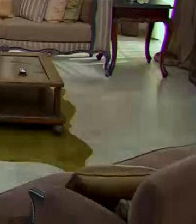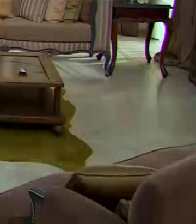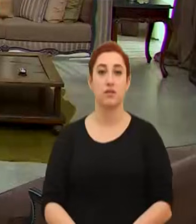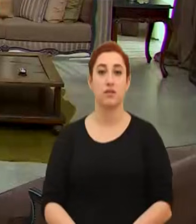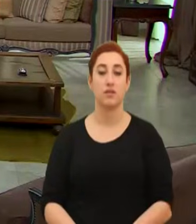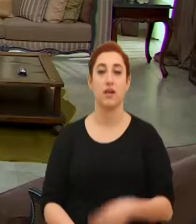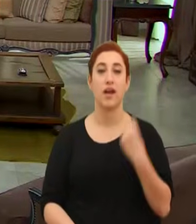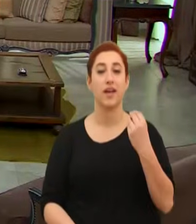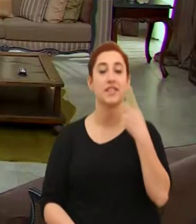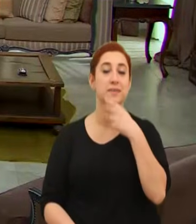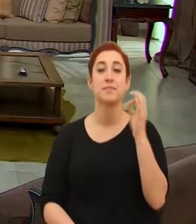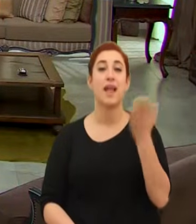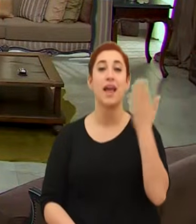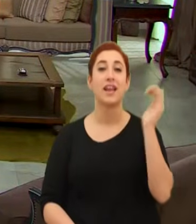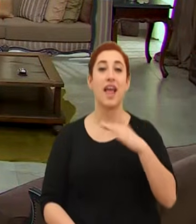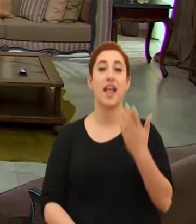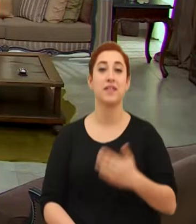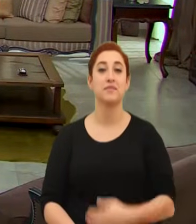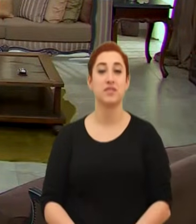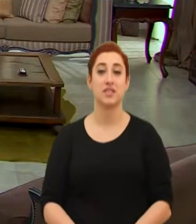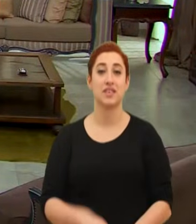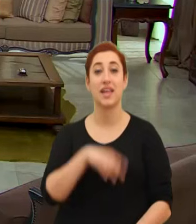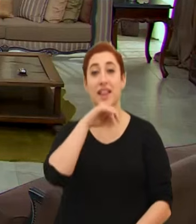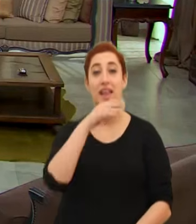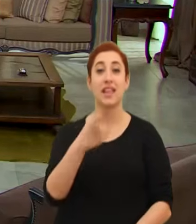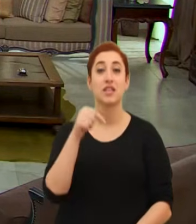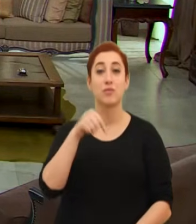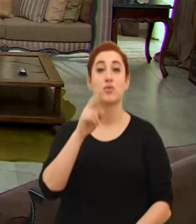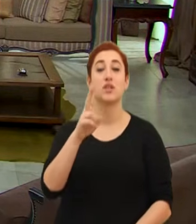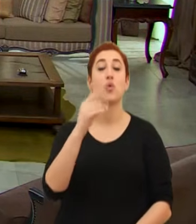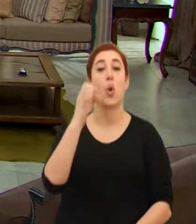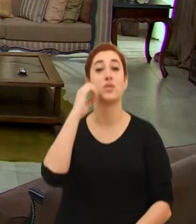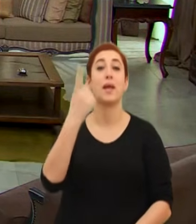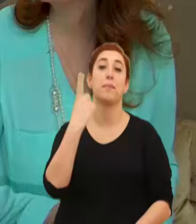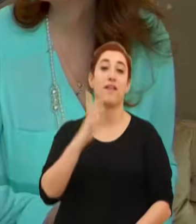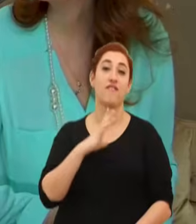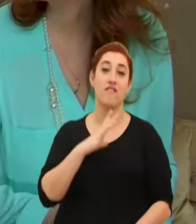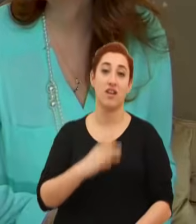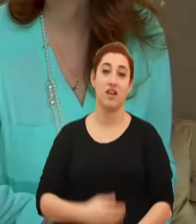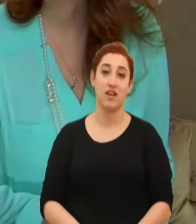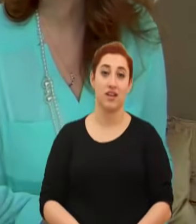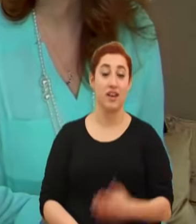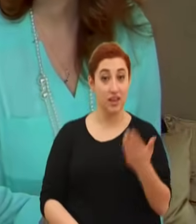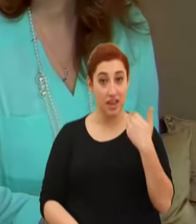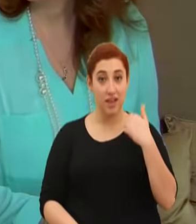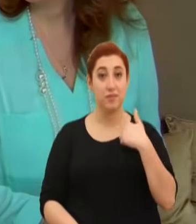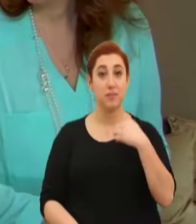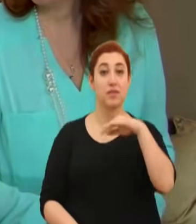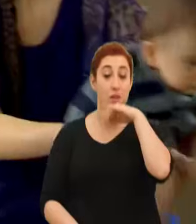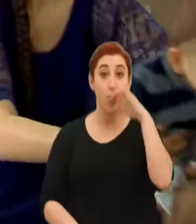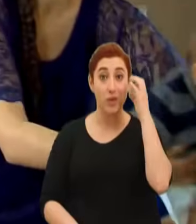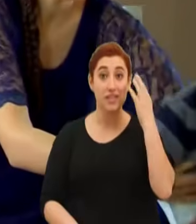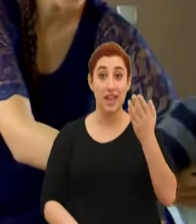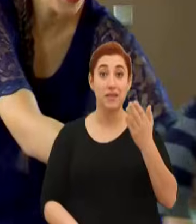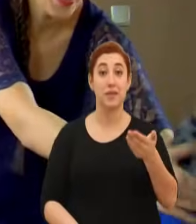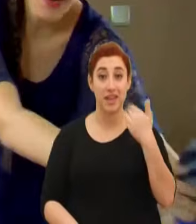Ay kimler gelmiş? Dedesi burada seni çok özleyen biri var. Gel sen dedeyimi